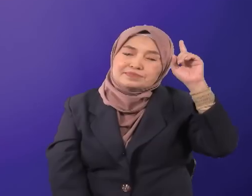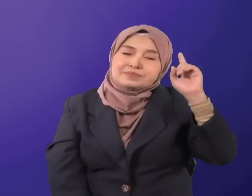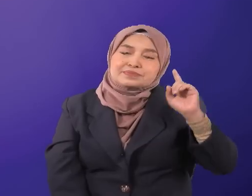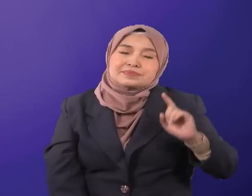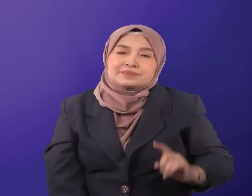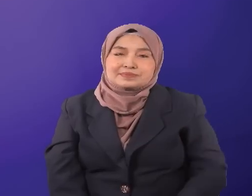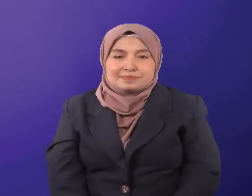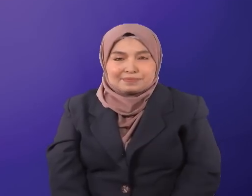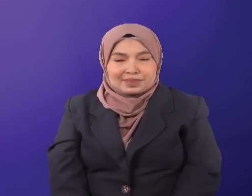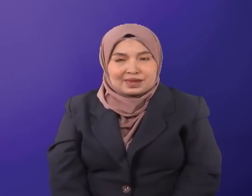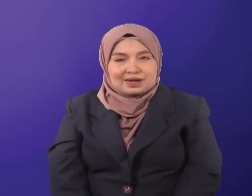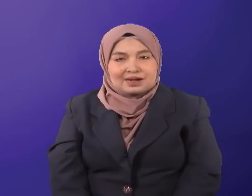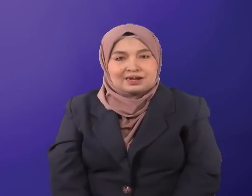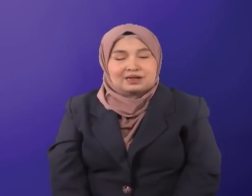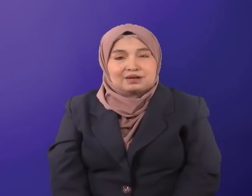بالعباد